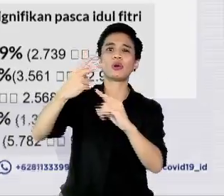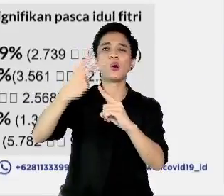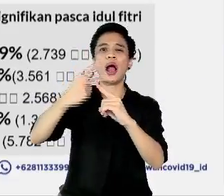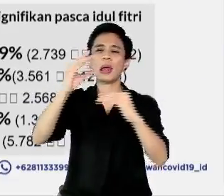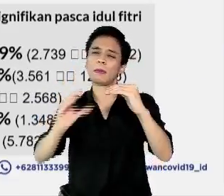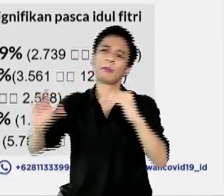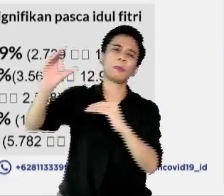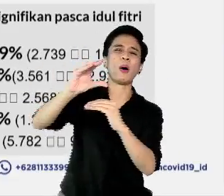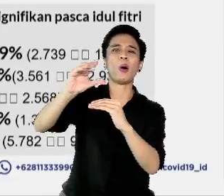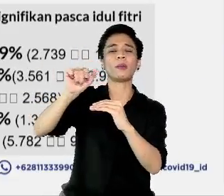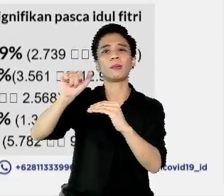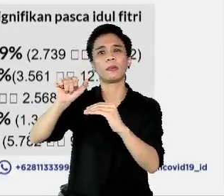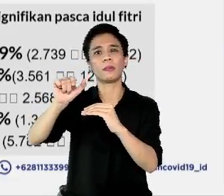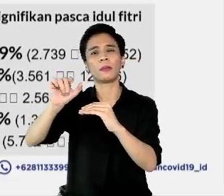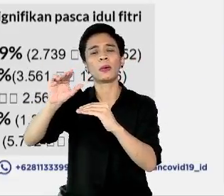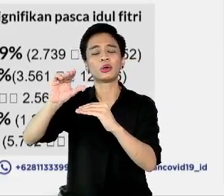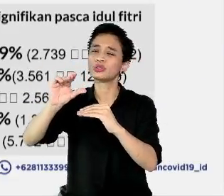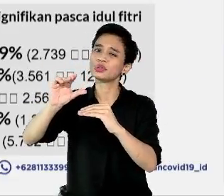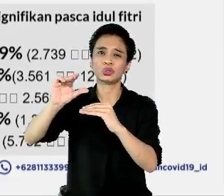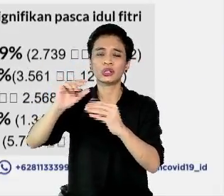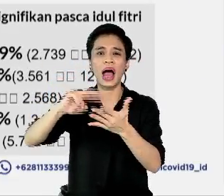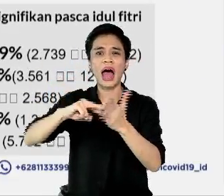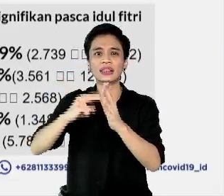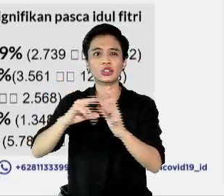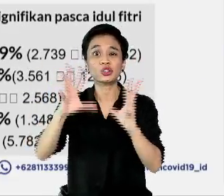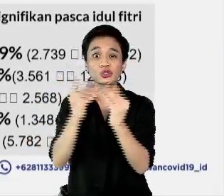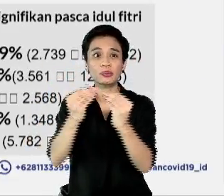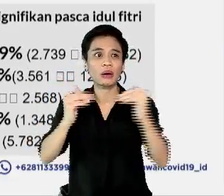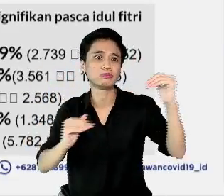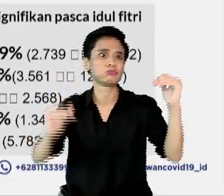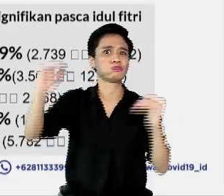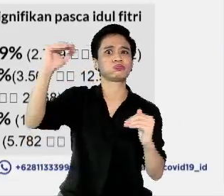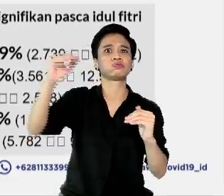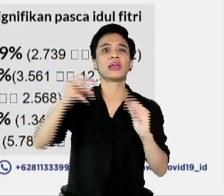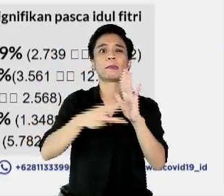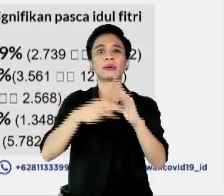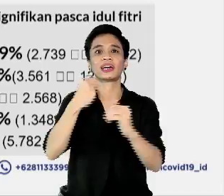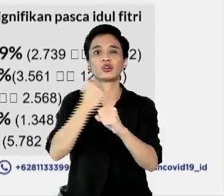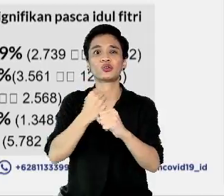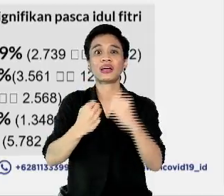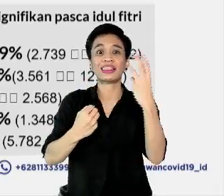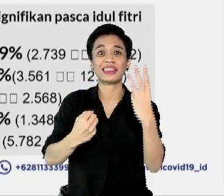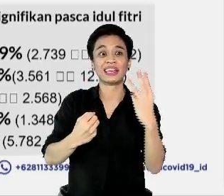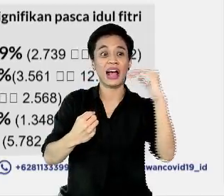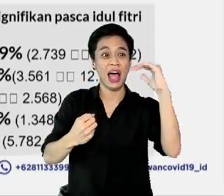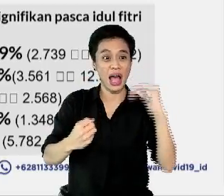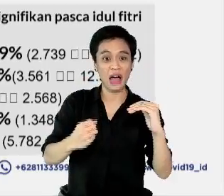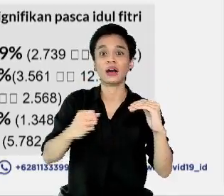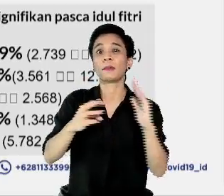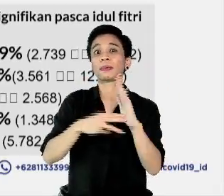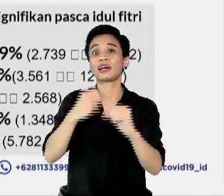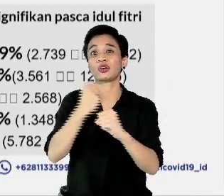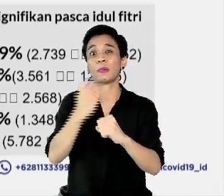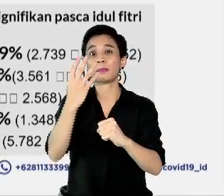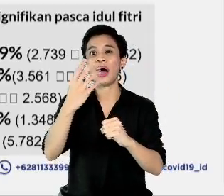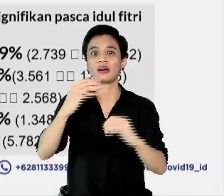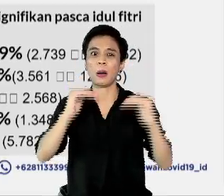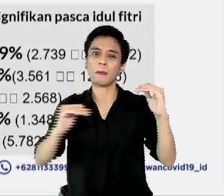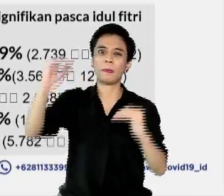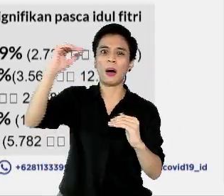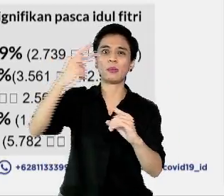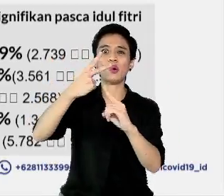Hal ini menyebabkan perbedaan yang signifikan pada keadaan di minggu ketiga lalu dengan minggu keempat saat ini.